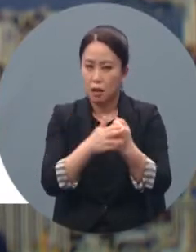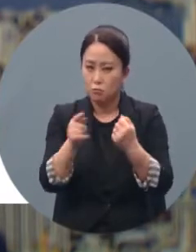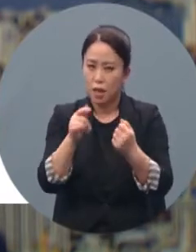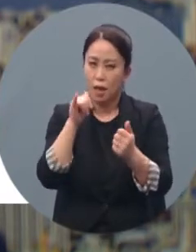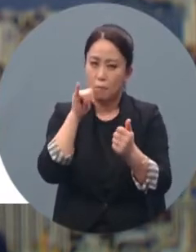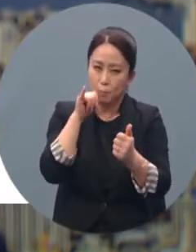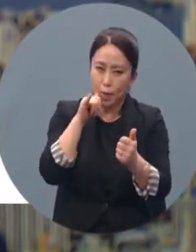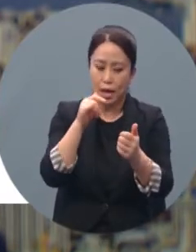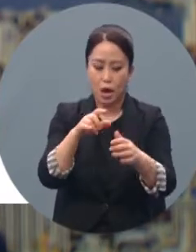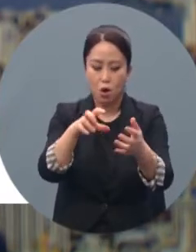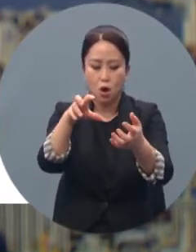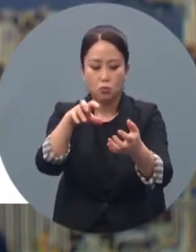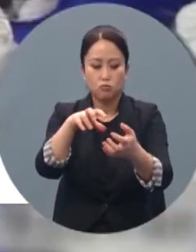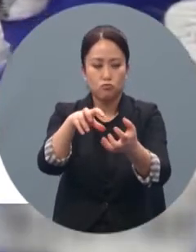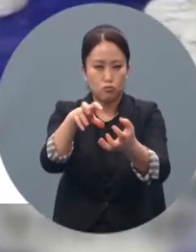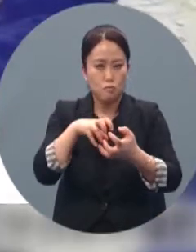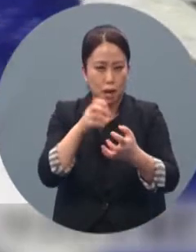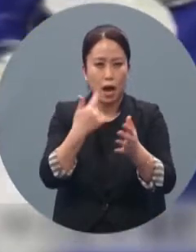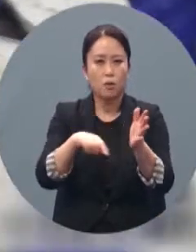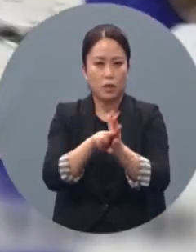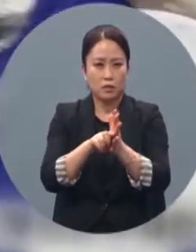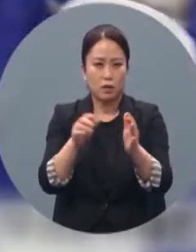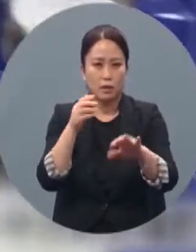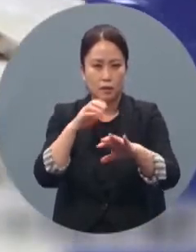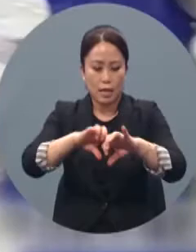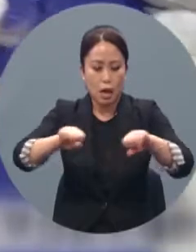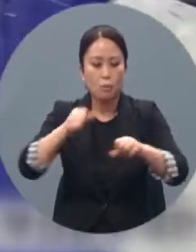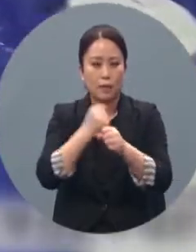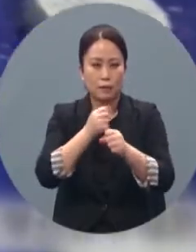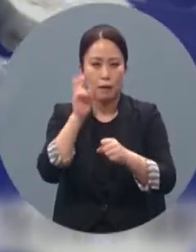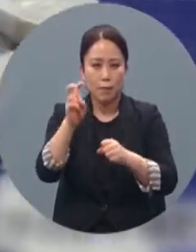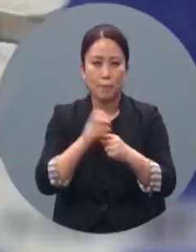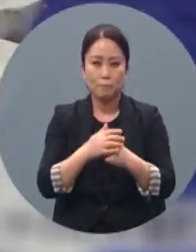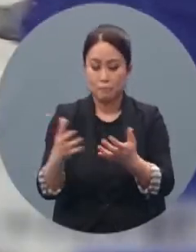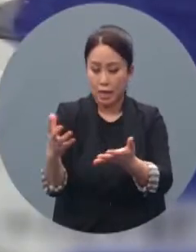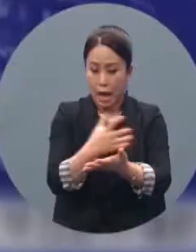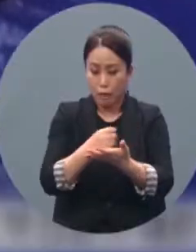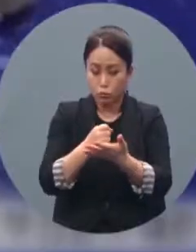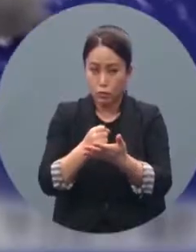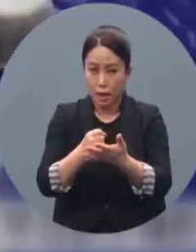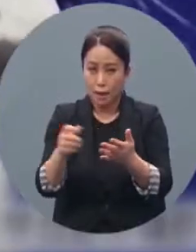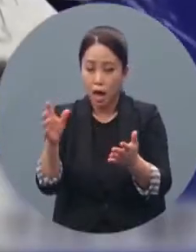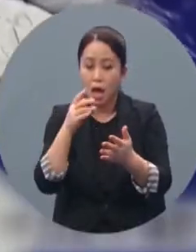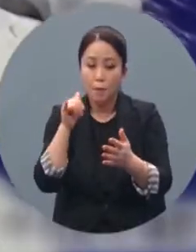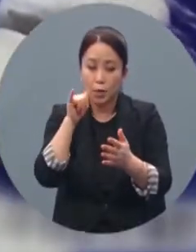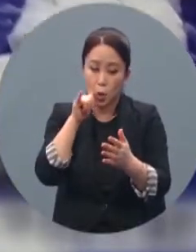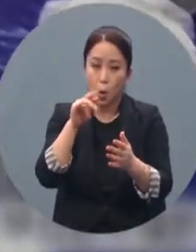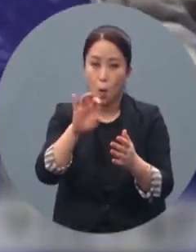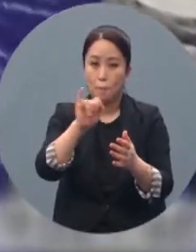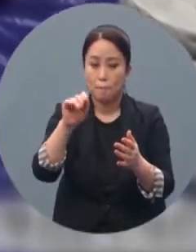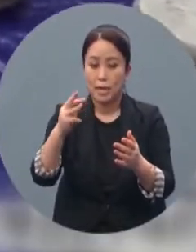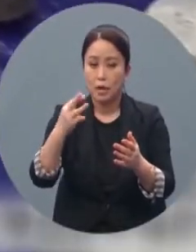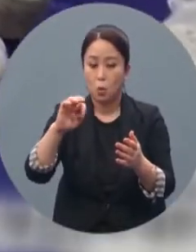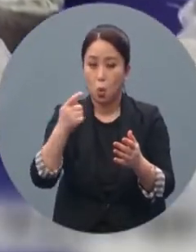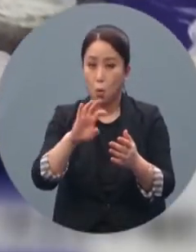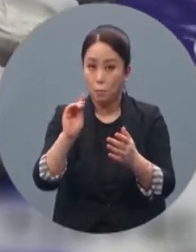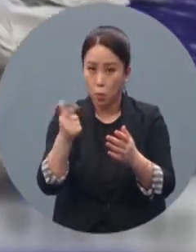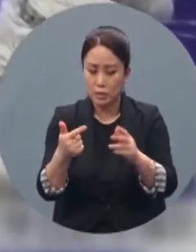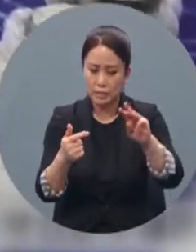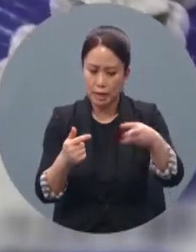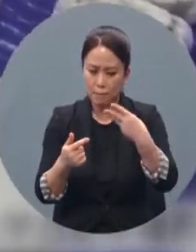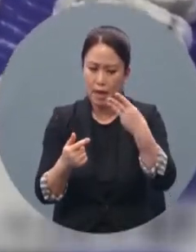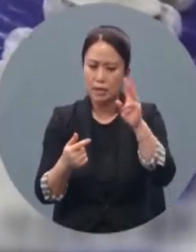운반하기 위해서 별도로 만든 것이다. 이렇게. 압수된 필로폰은 무려 404kg, 시가 1조 3천억 원